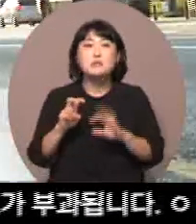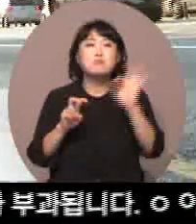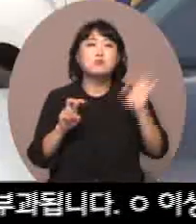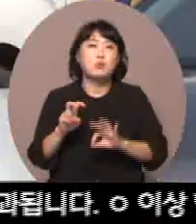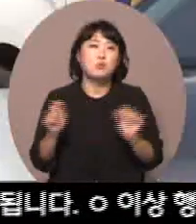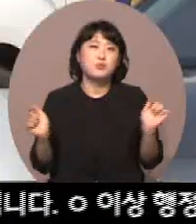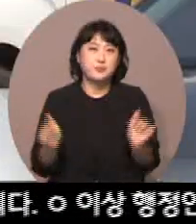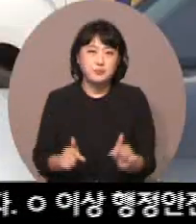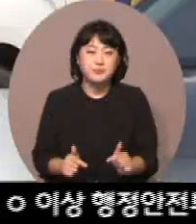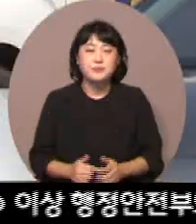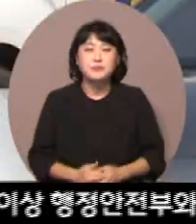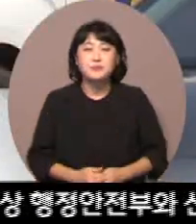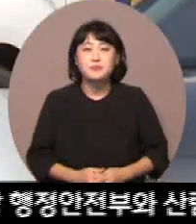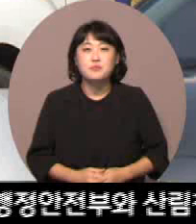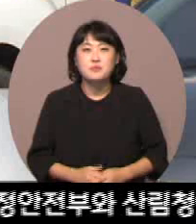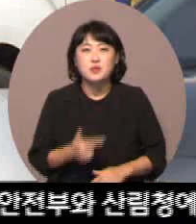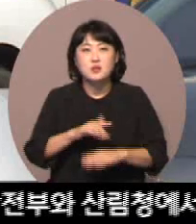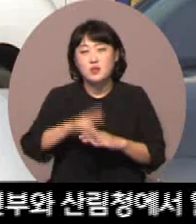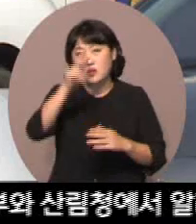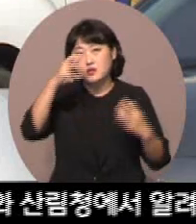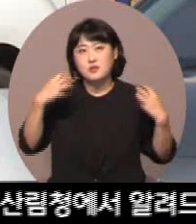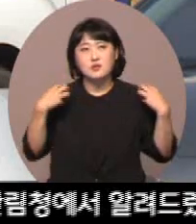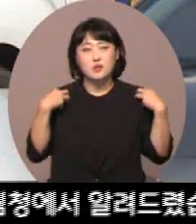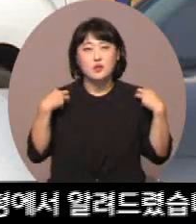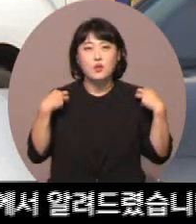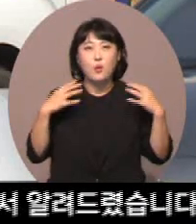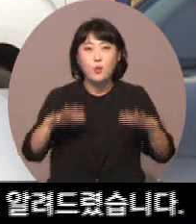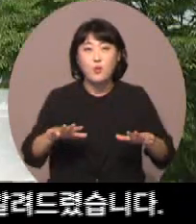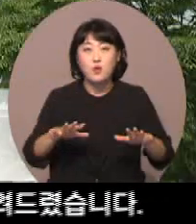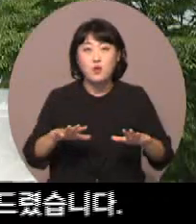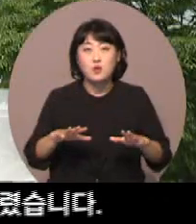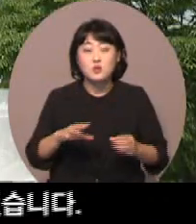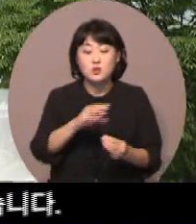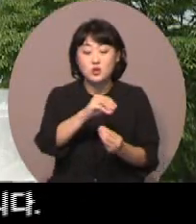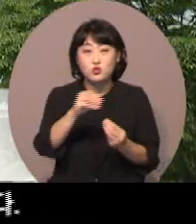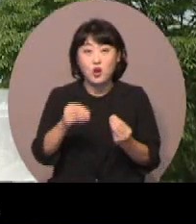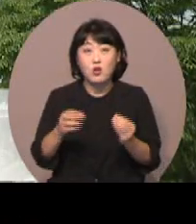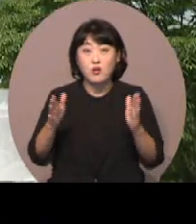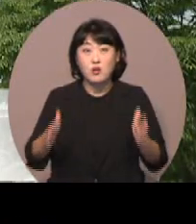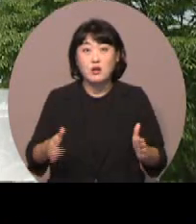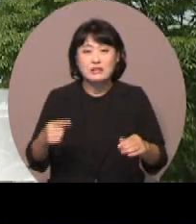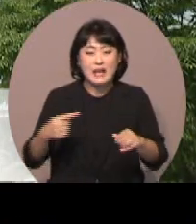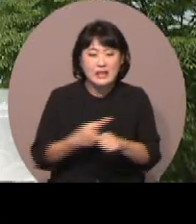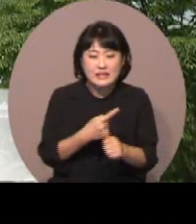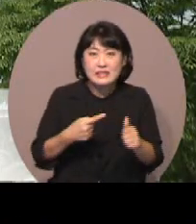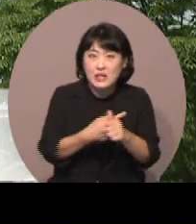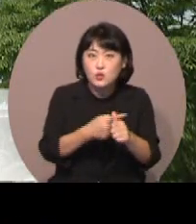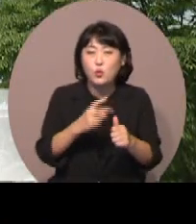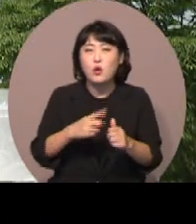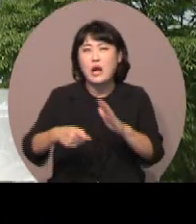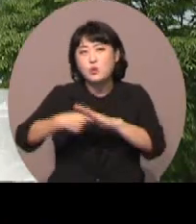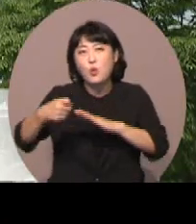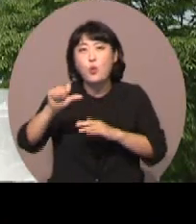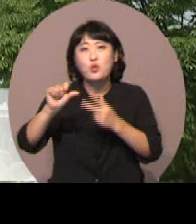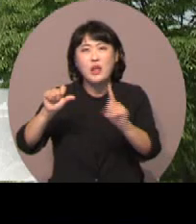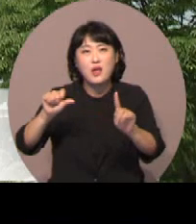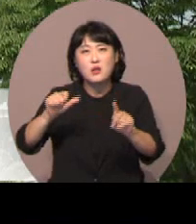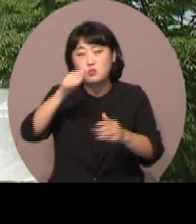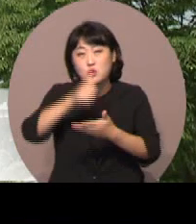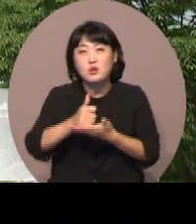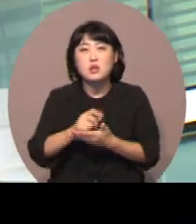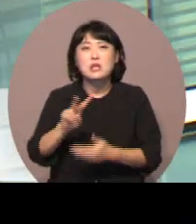가까이 줄었습니다 대전 경찰청은 올해 연휴 접수된 살인과 강도 등 5대 범죄 신고는